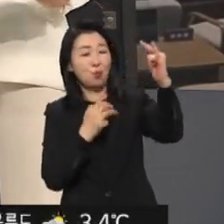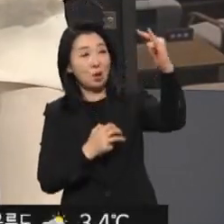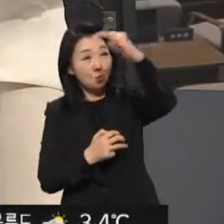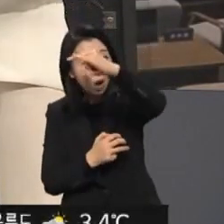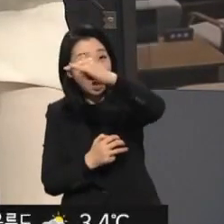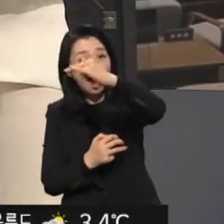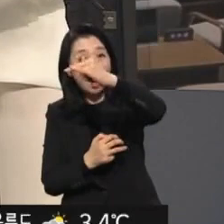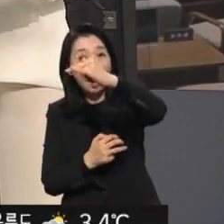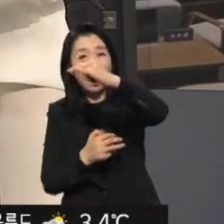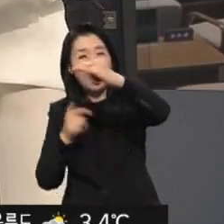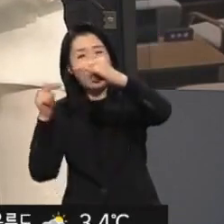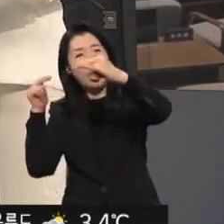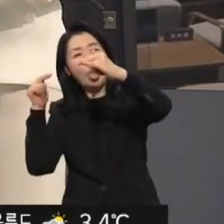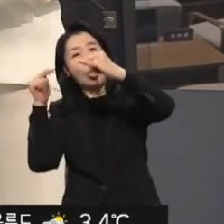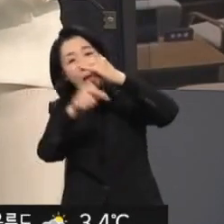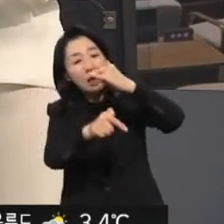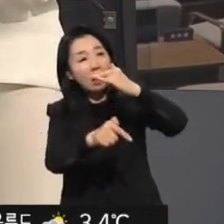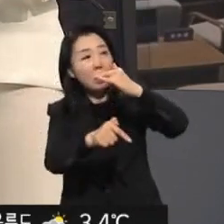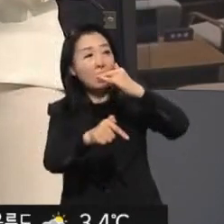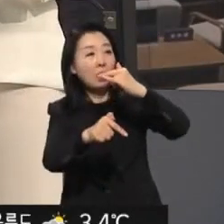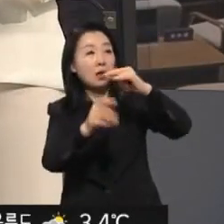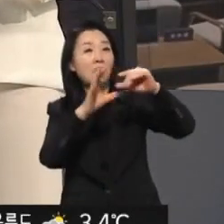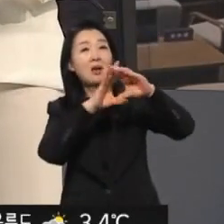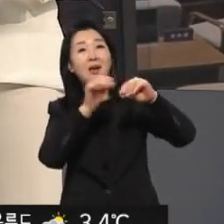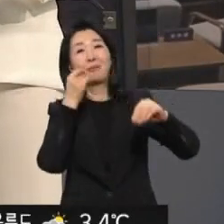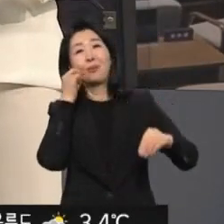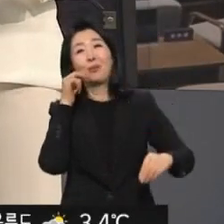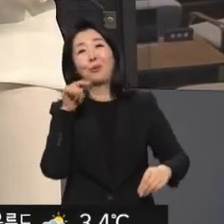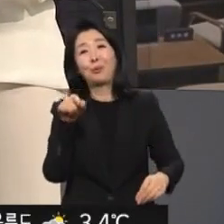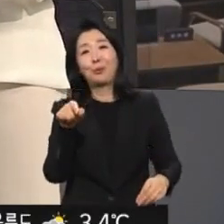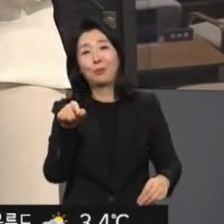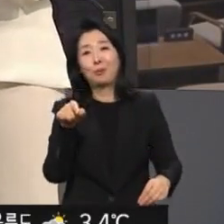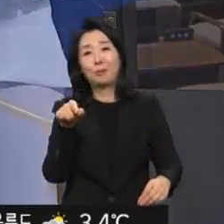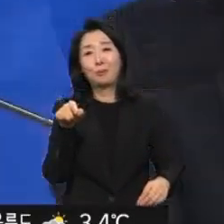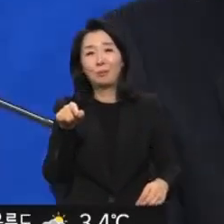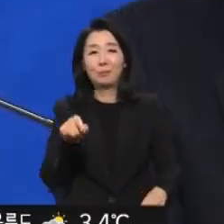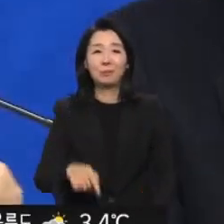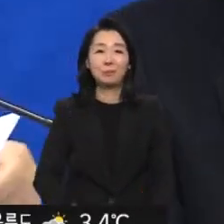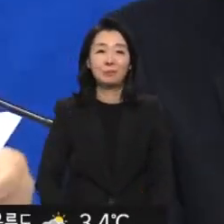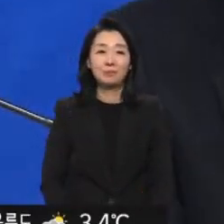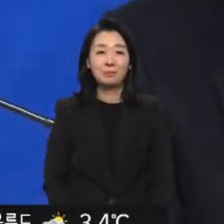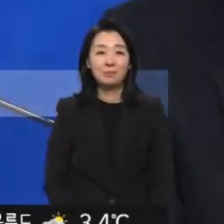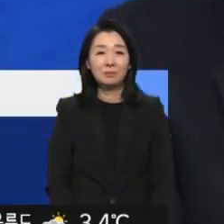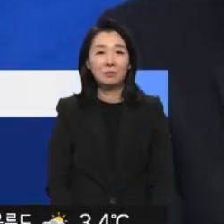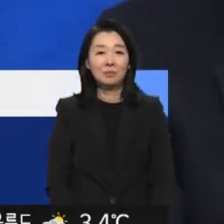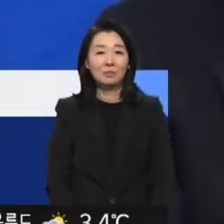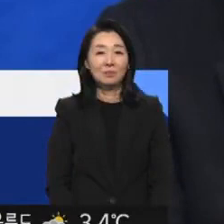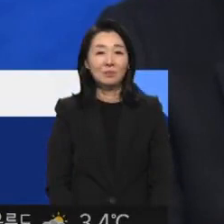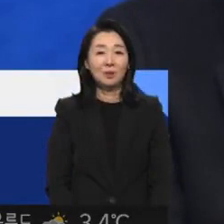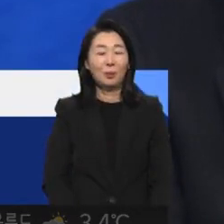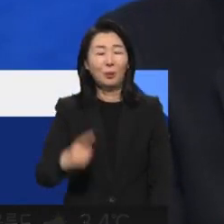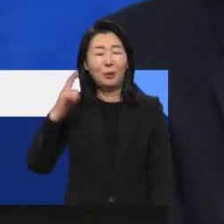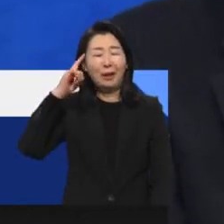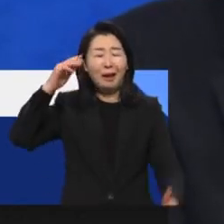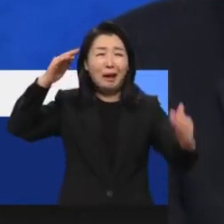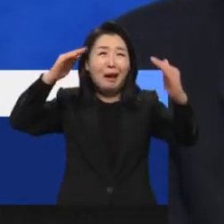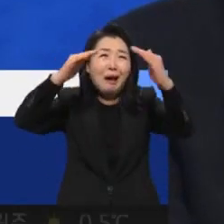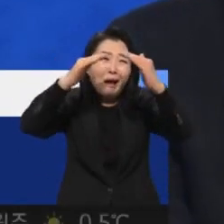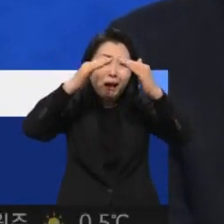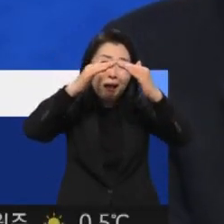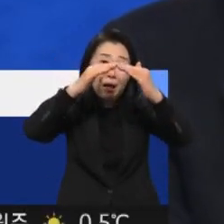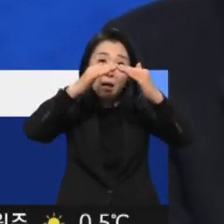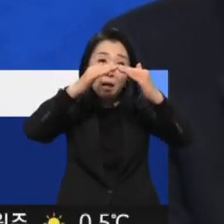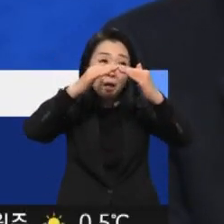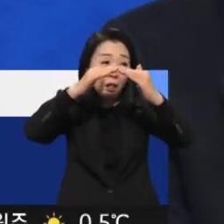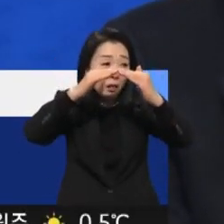들어왔는데 격추도 못하고 제대로 대처하지 못했다는 겁니다. 정말 안방여포 아니냐는 생각이 듭니다.